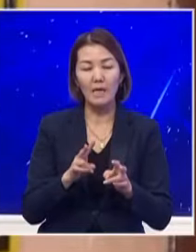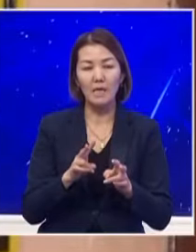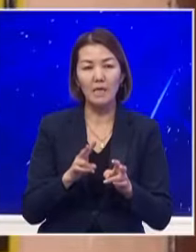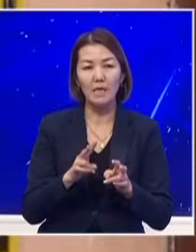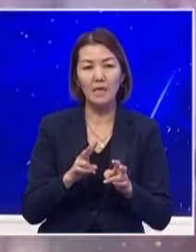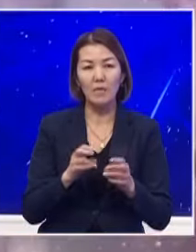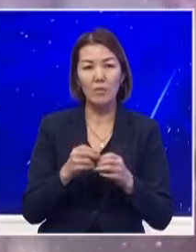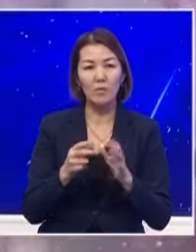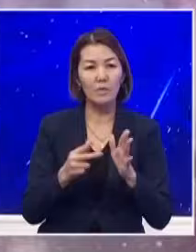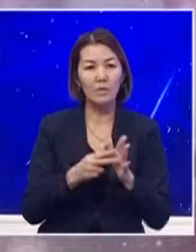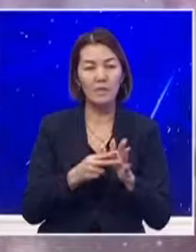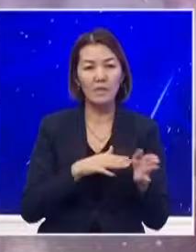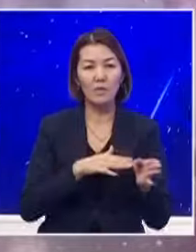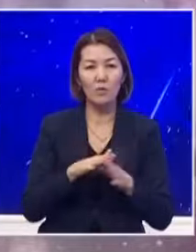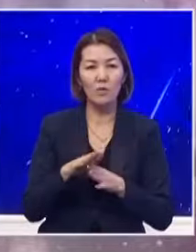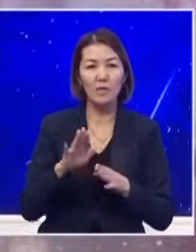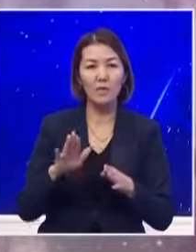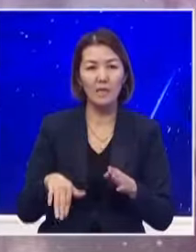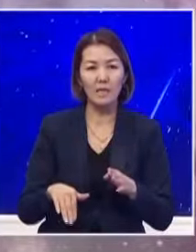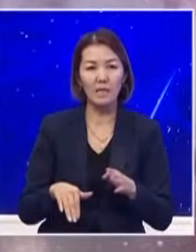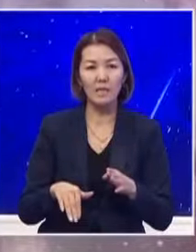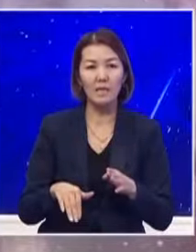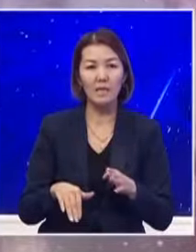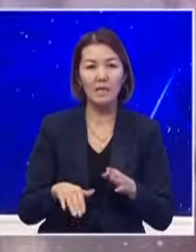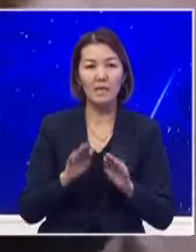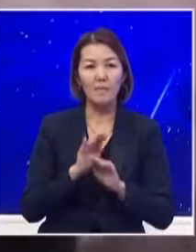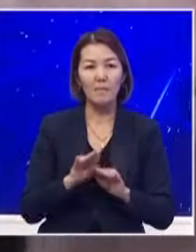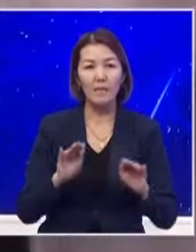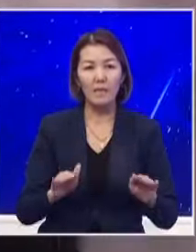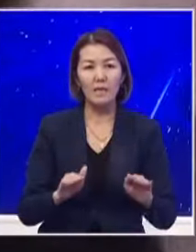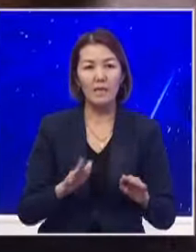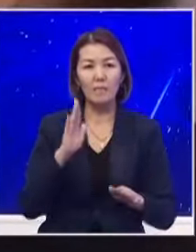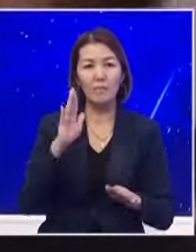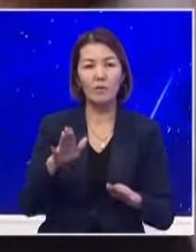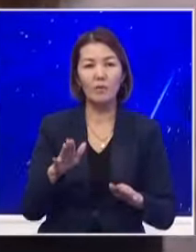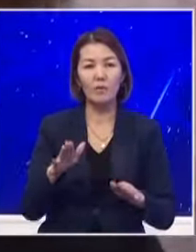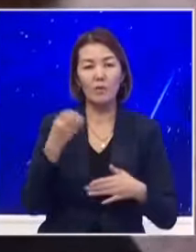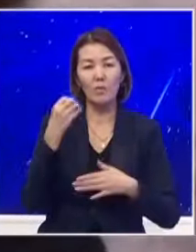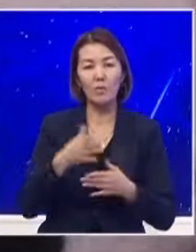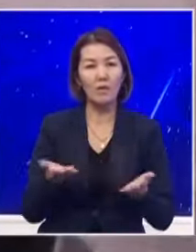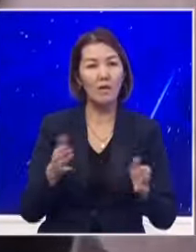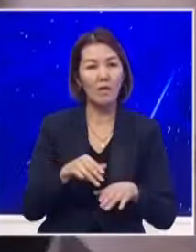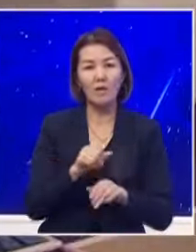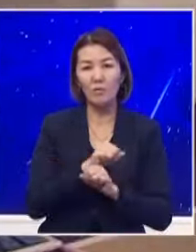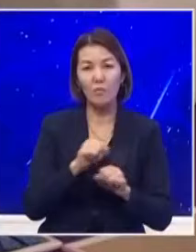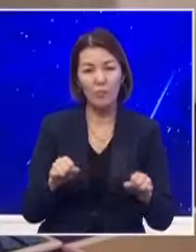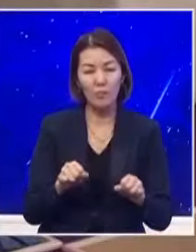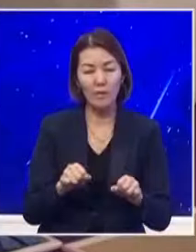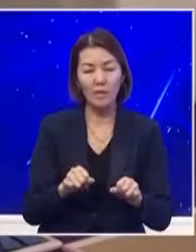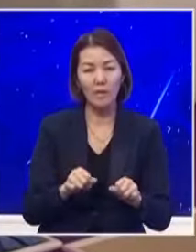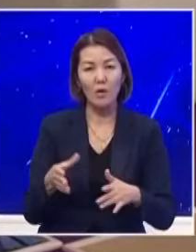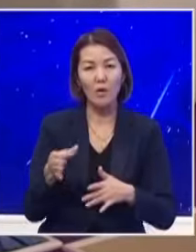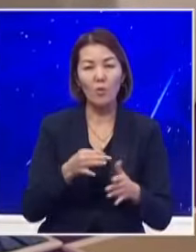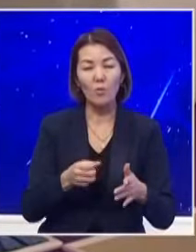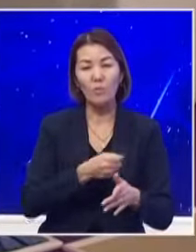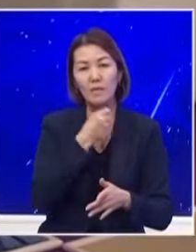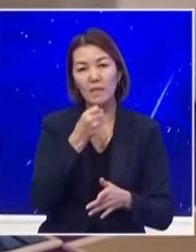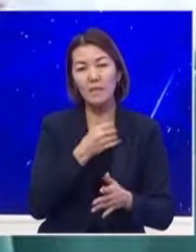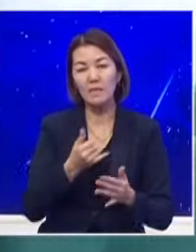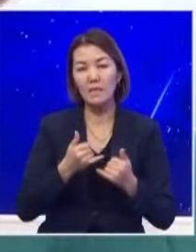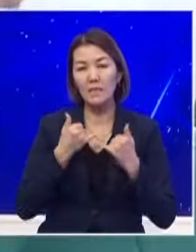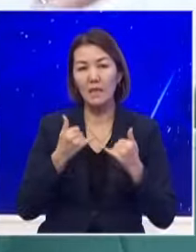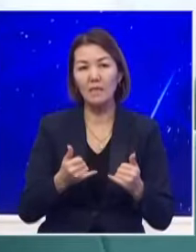сәйкес 18 жасқа толғаннан кейін мұндағы тәрбиеленушілер ары қарай бұл орталықта қала алмайды. Ал облыс орталығында ересектерге